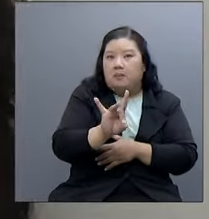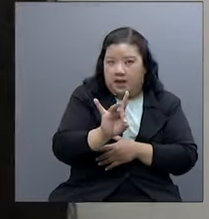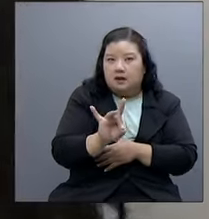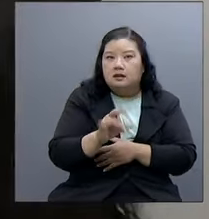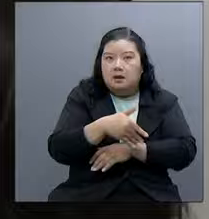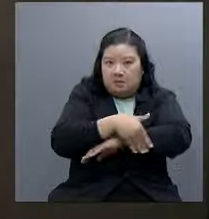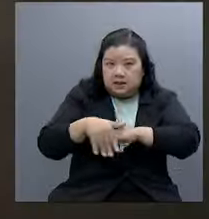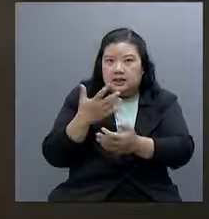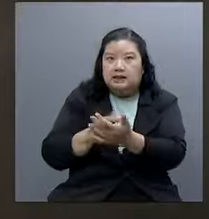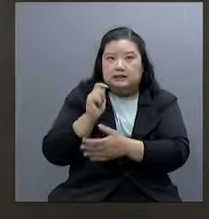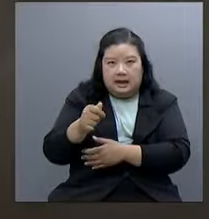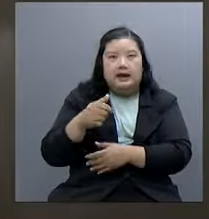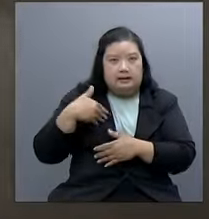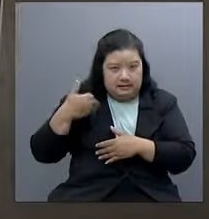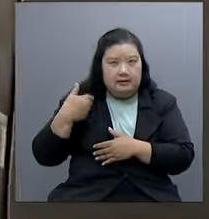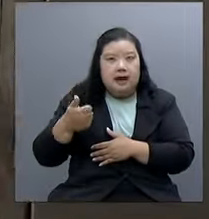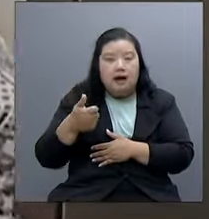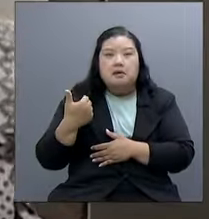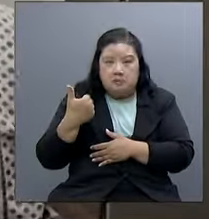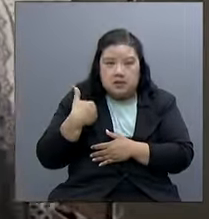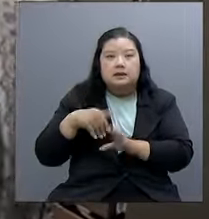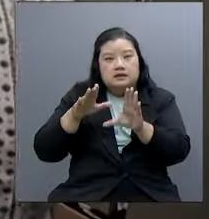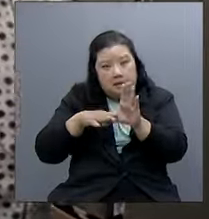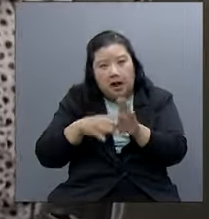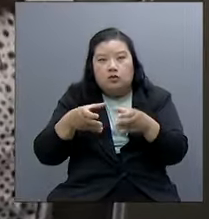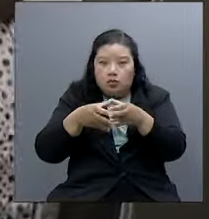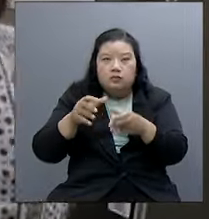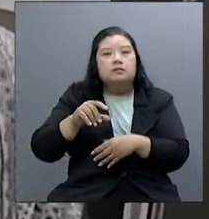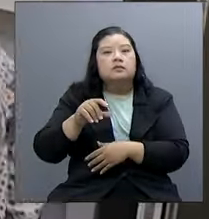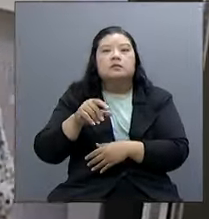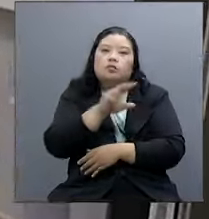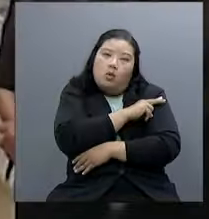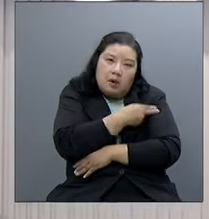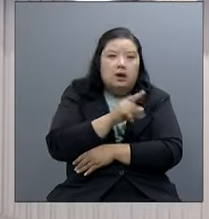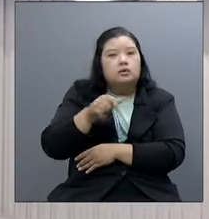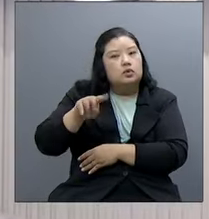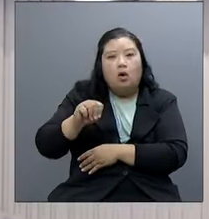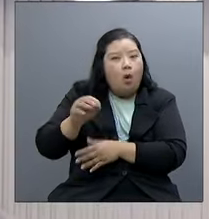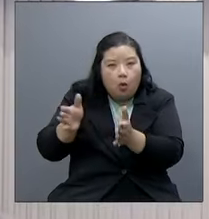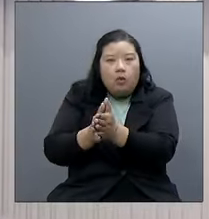สถานการณจัครองตัวขึ้นแล้วกจะมีคลินิกเข้าร่วมให้บิการประชาชนมากขดครับ